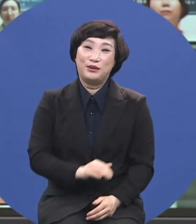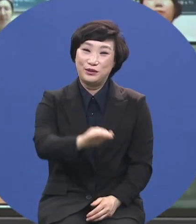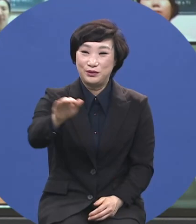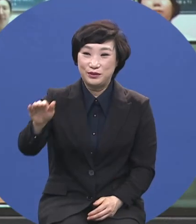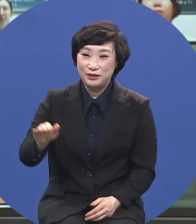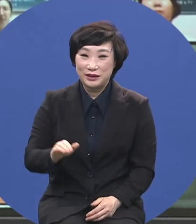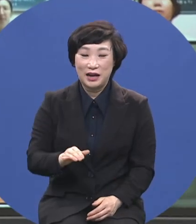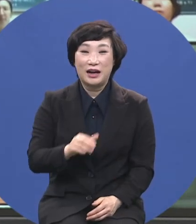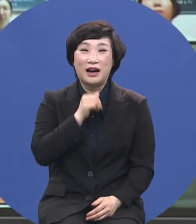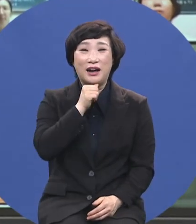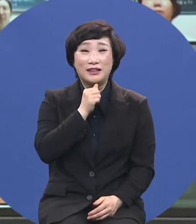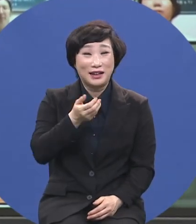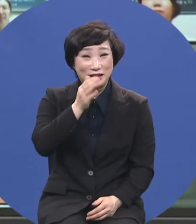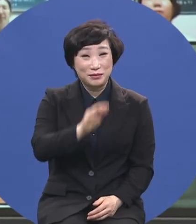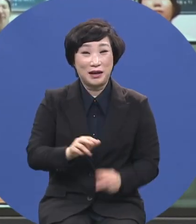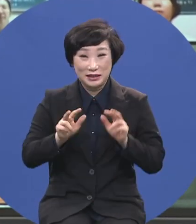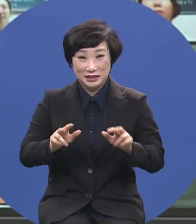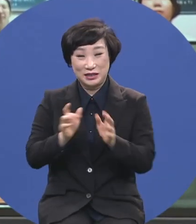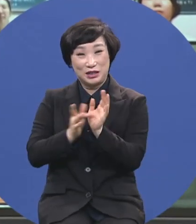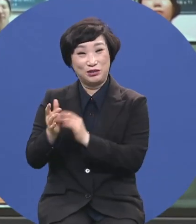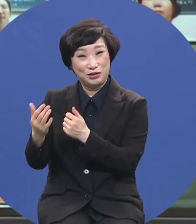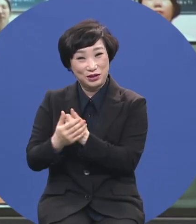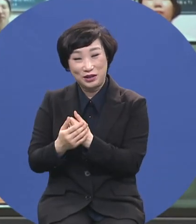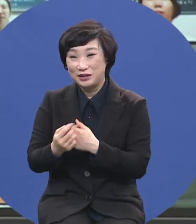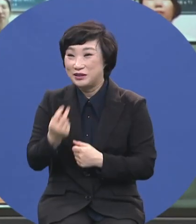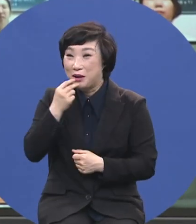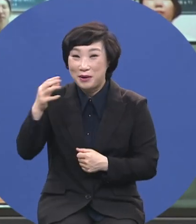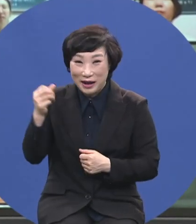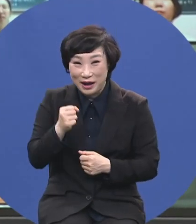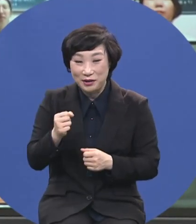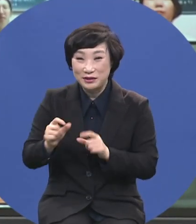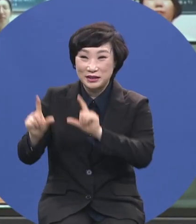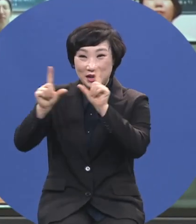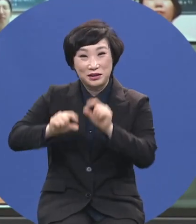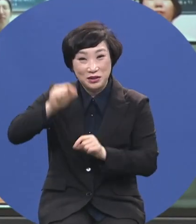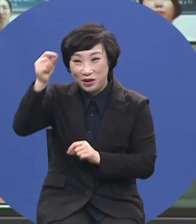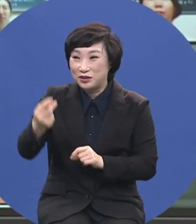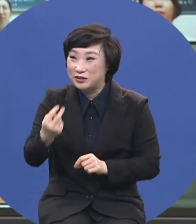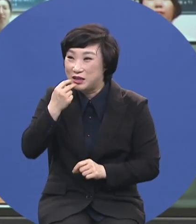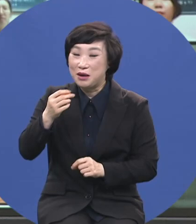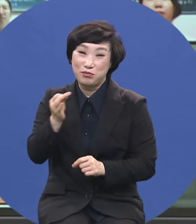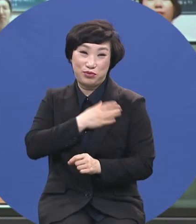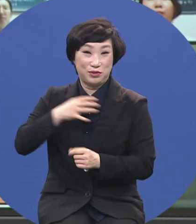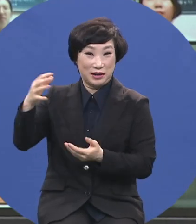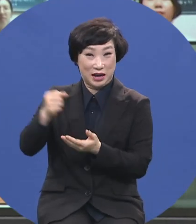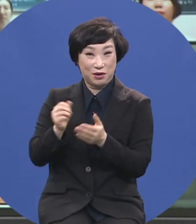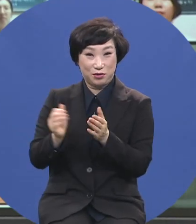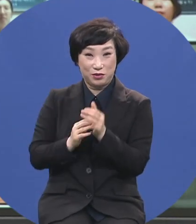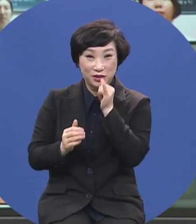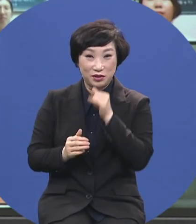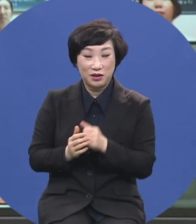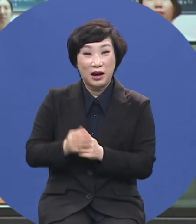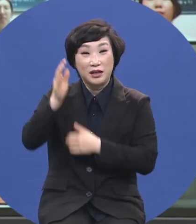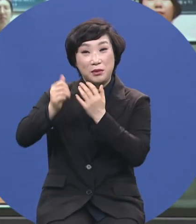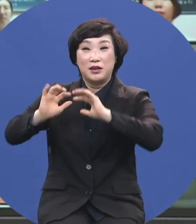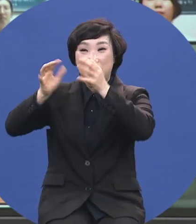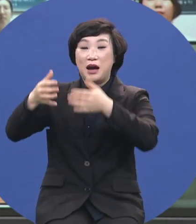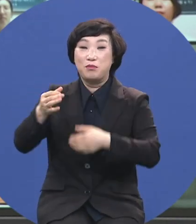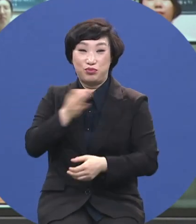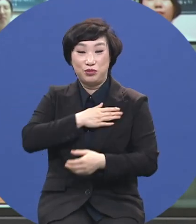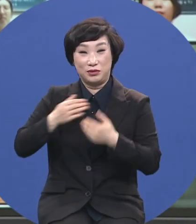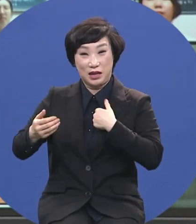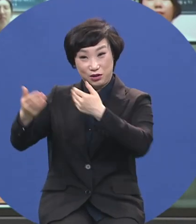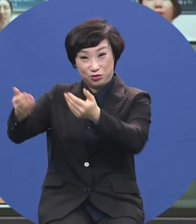우리가 가난했으나 예수로 생명으로 영원히 사는 영생의 부유가 있고 하나님의 나라의